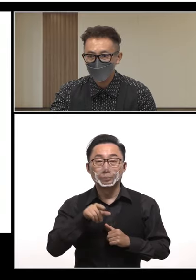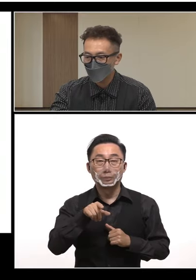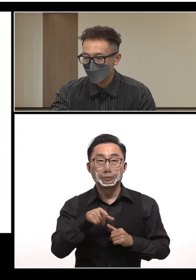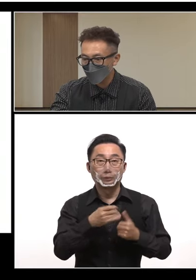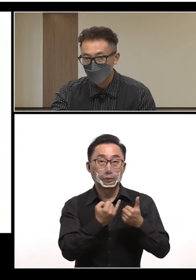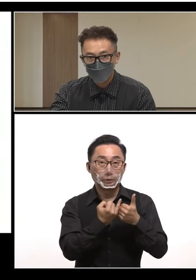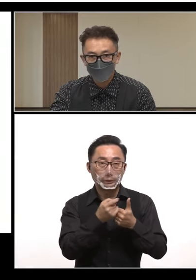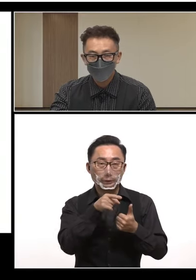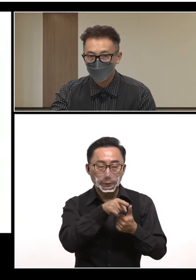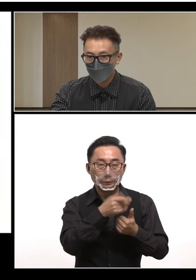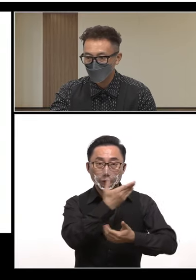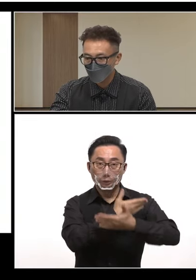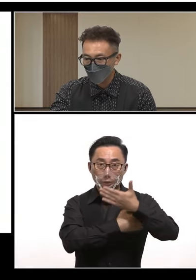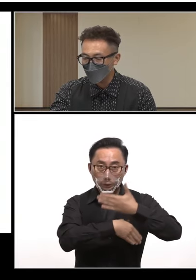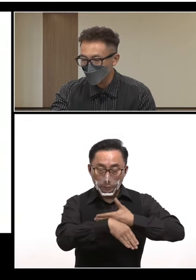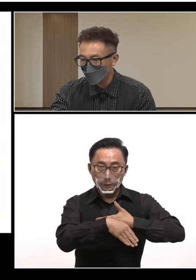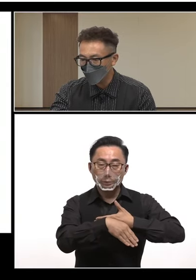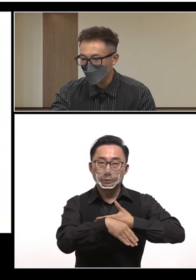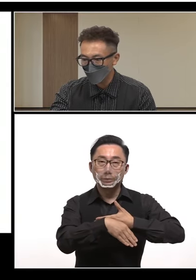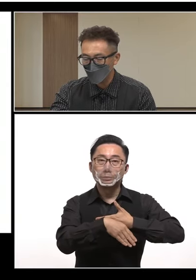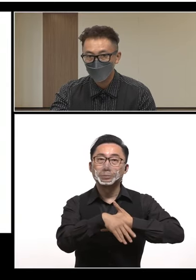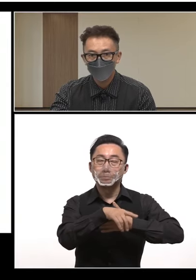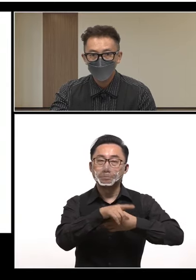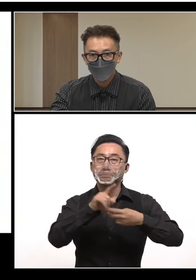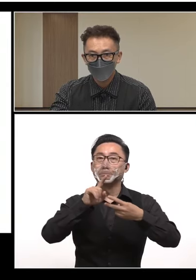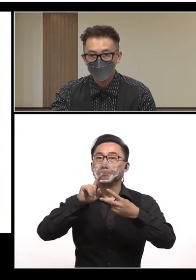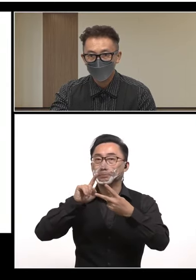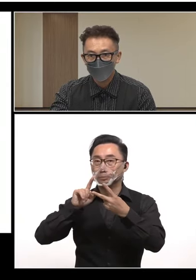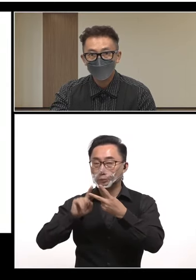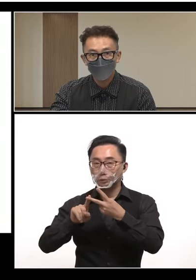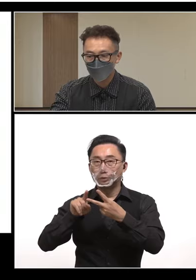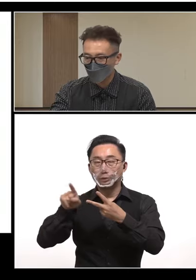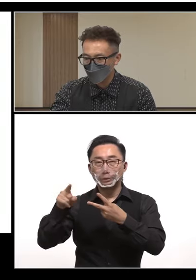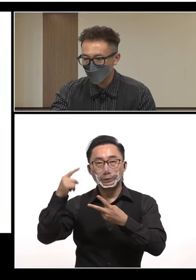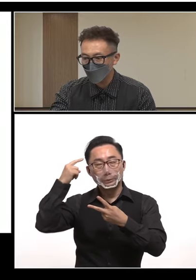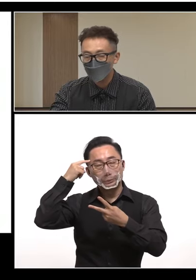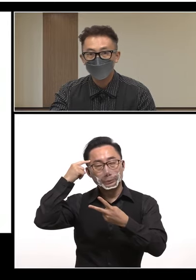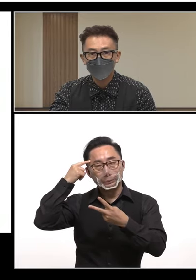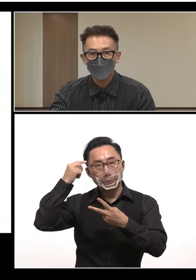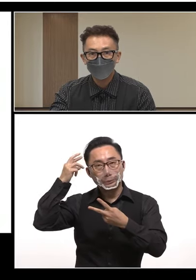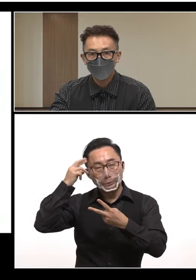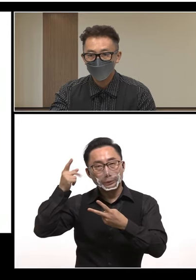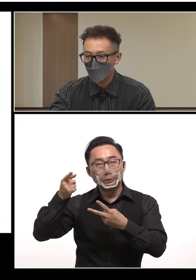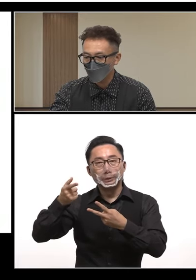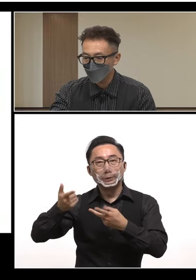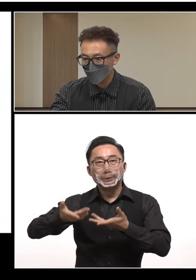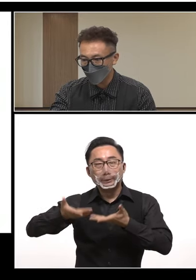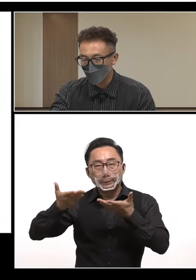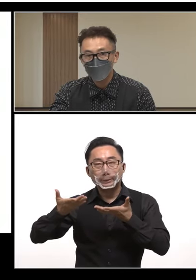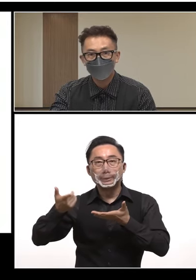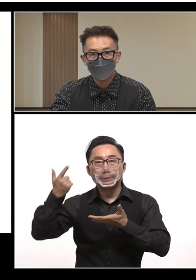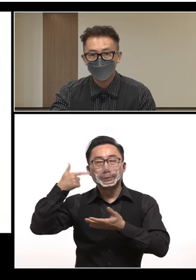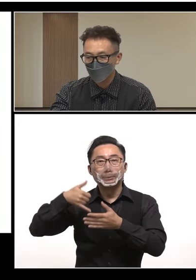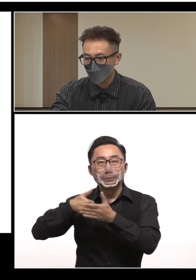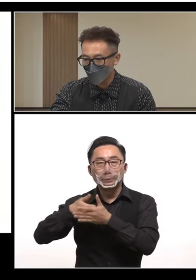有肢體傷殘嘅問題之外啦，咁其實佢哋都會有輕度智障啦、中度智障啦，都有普通智能嘅